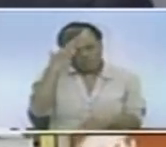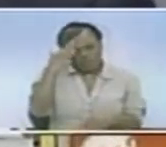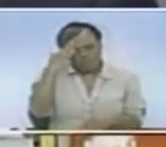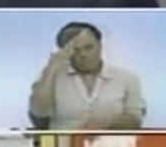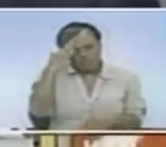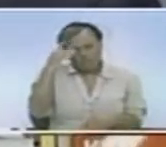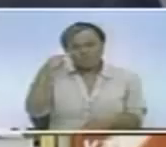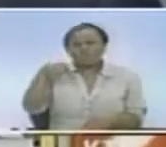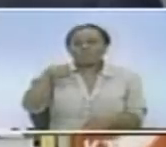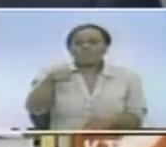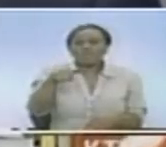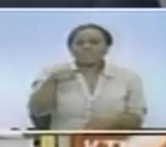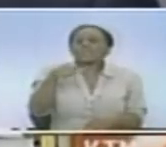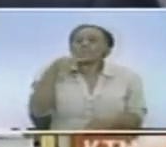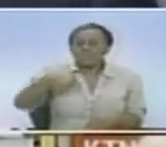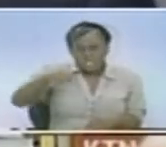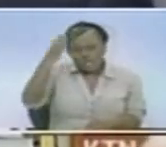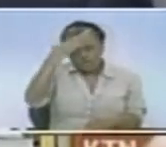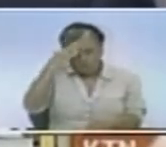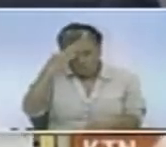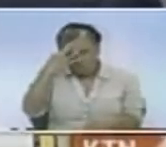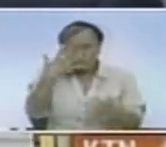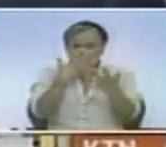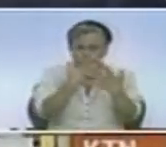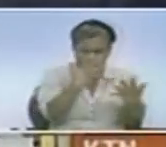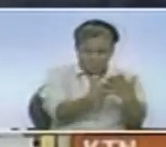and we were with the president yesterday and he said we know and we'll arrest you.